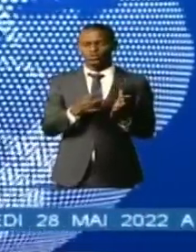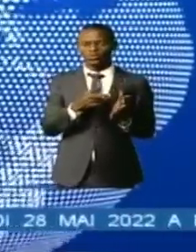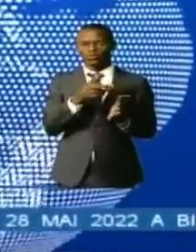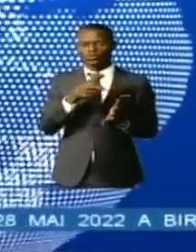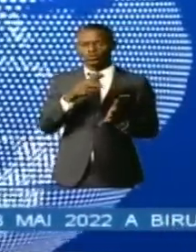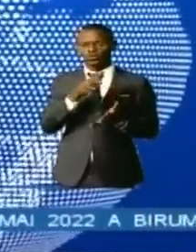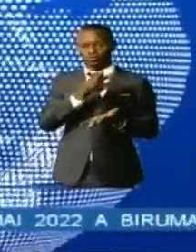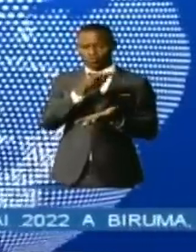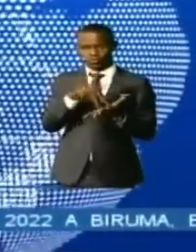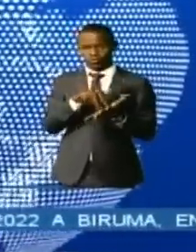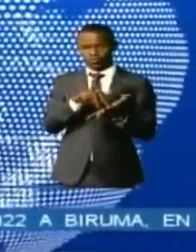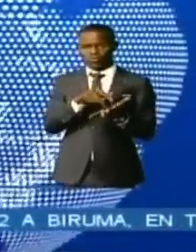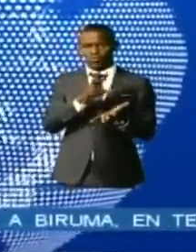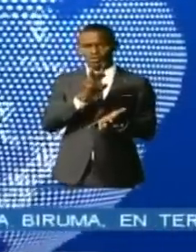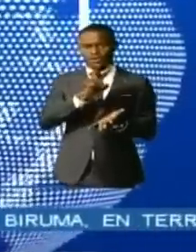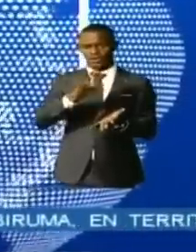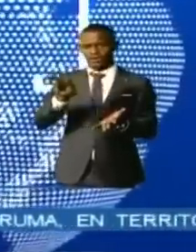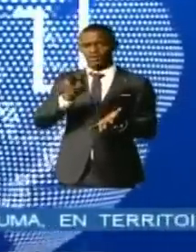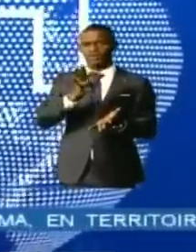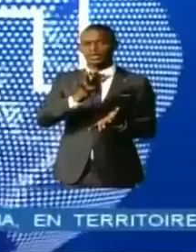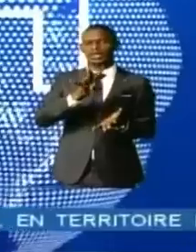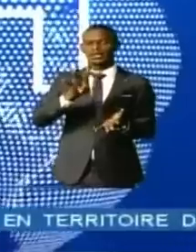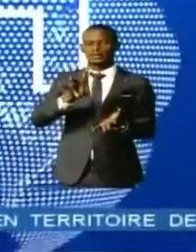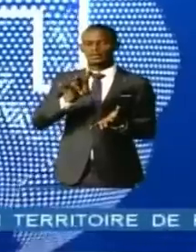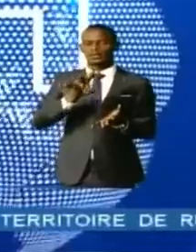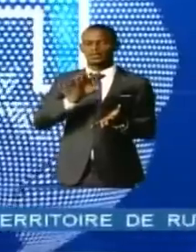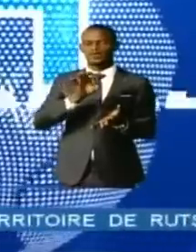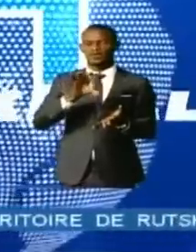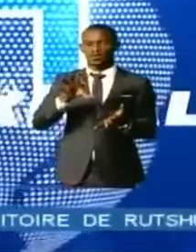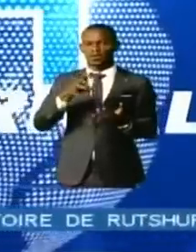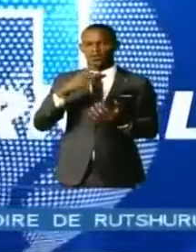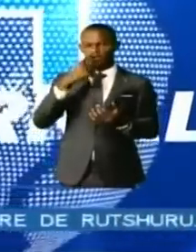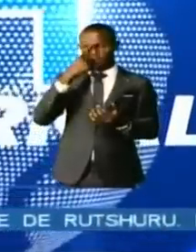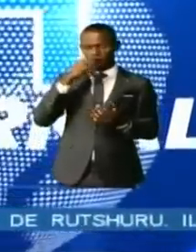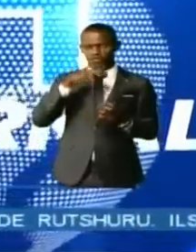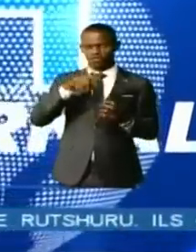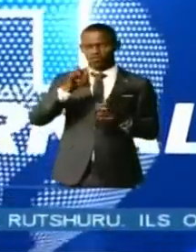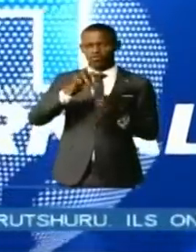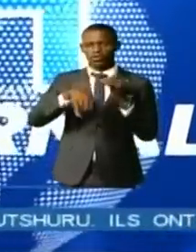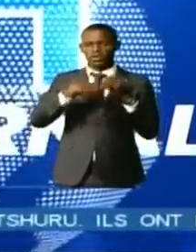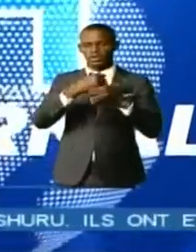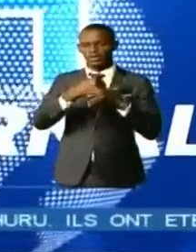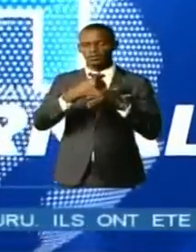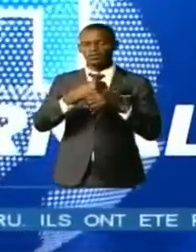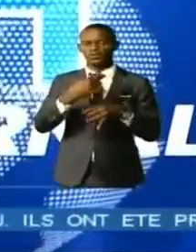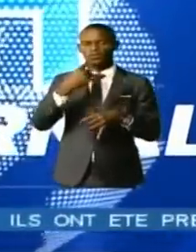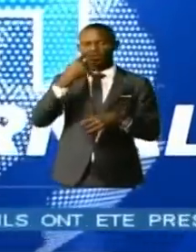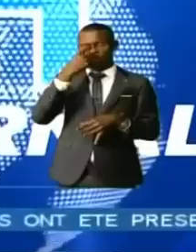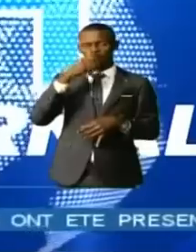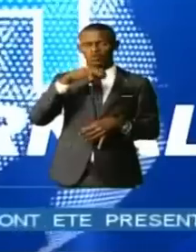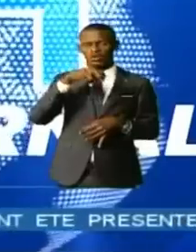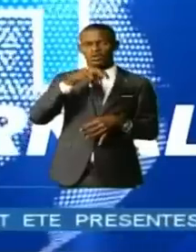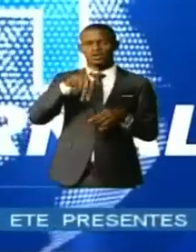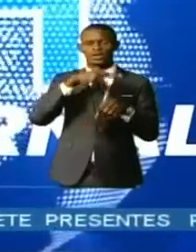3247 et 27 francs congolais. Pour les vols internationaux et vols nationaux,